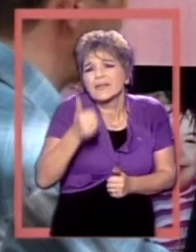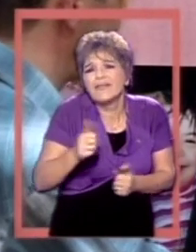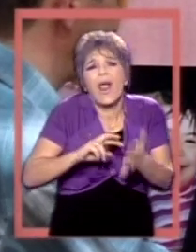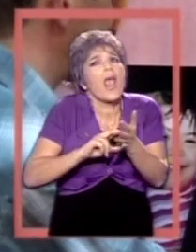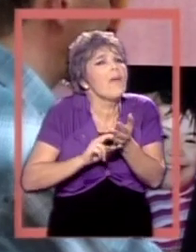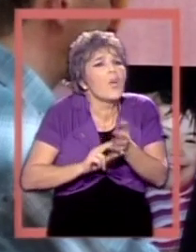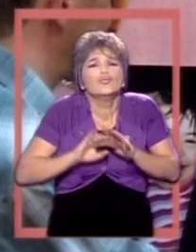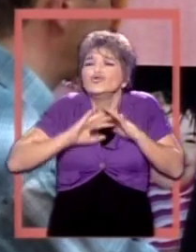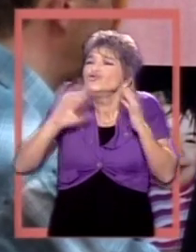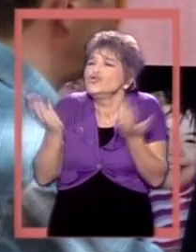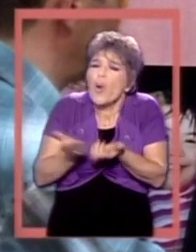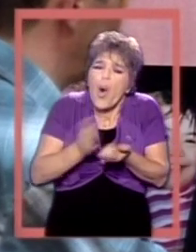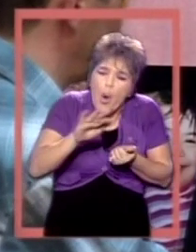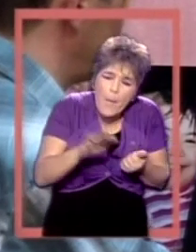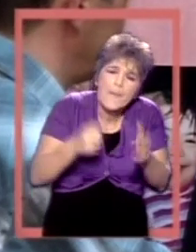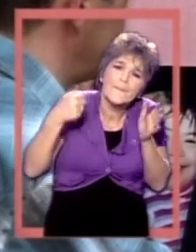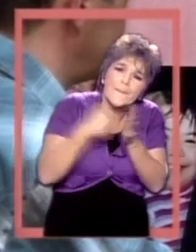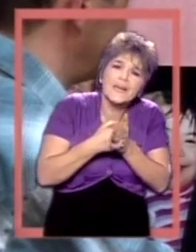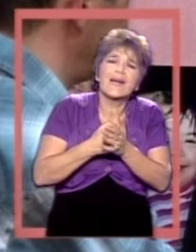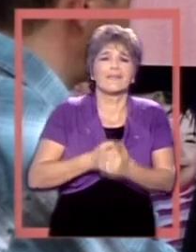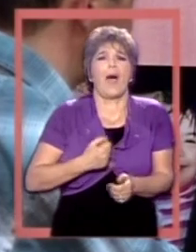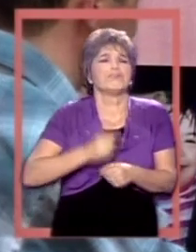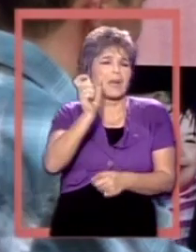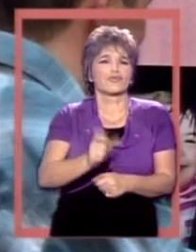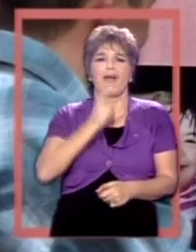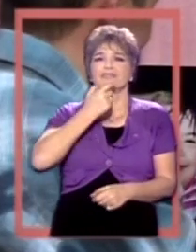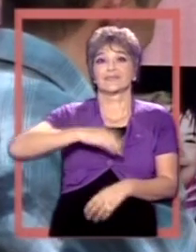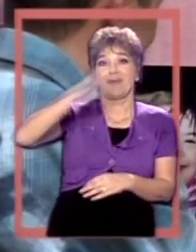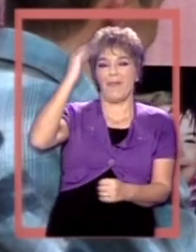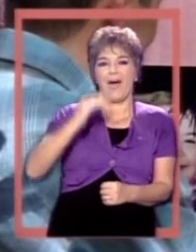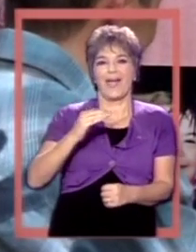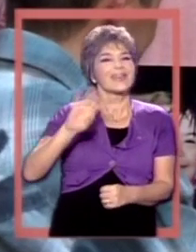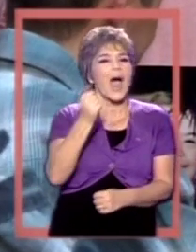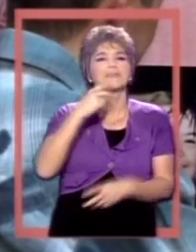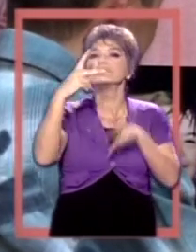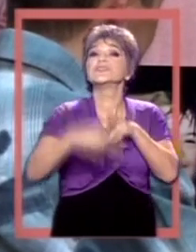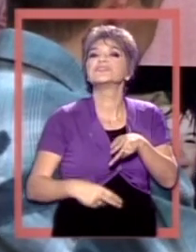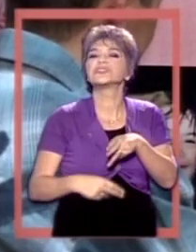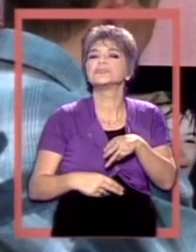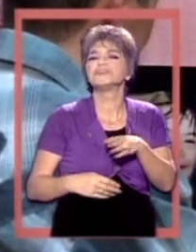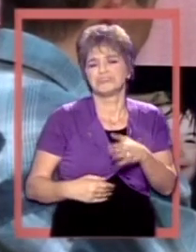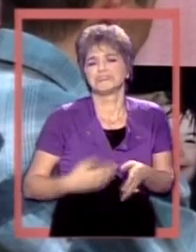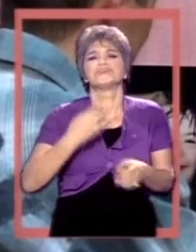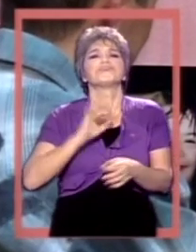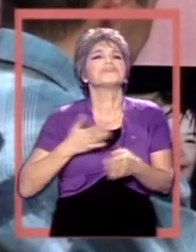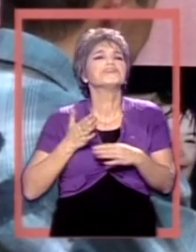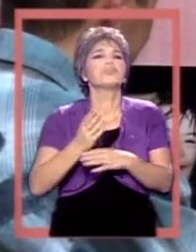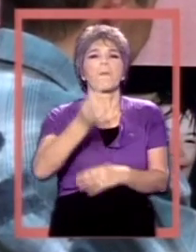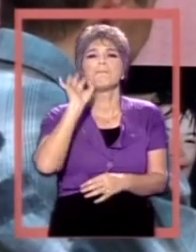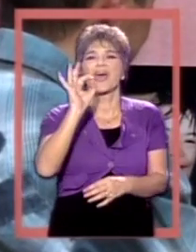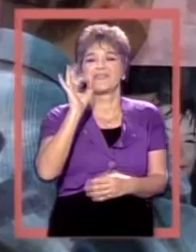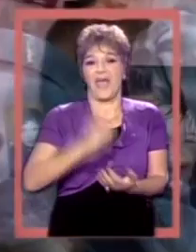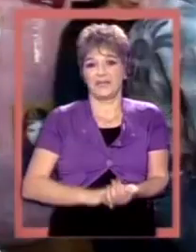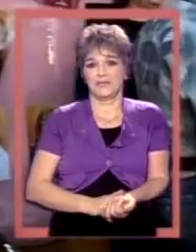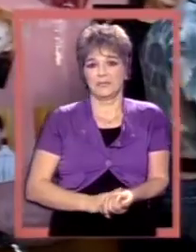ce până la cei mari, până la cei mici. Dar eu zic că a ieșit bine, cum să vă spun eu. Și ce să fie greu până la urmă? Adică